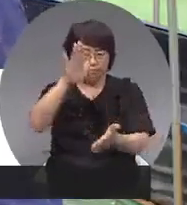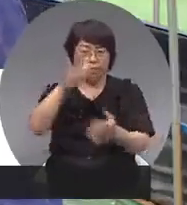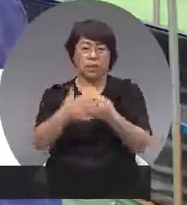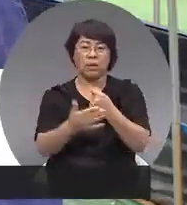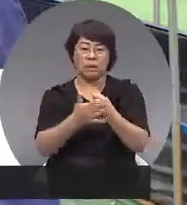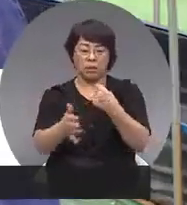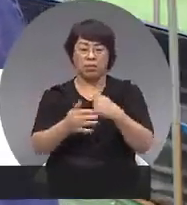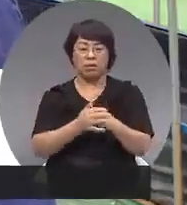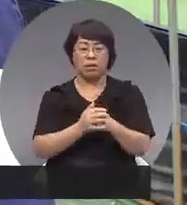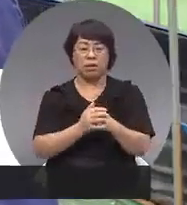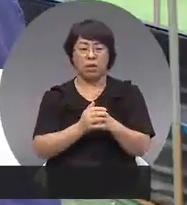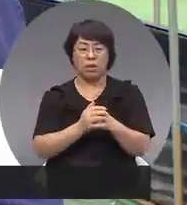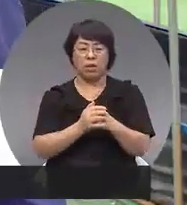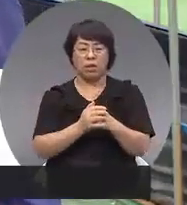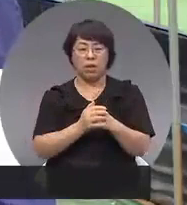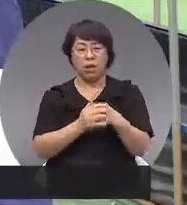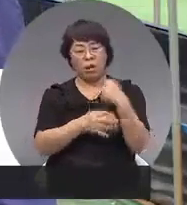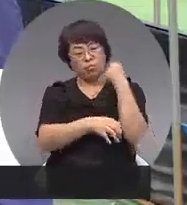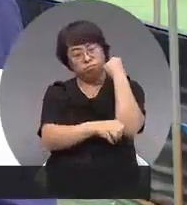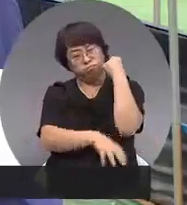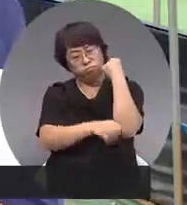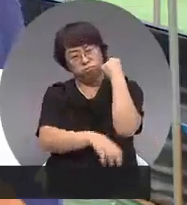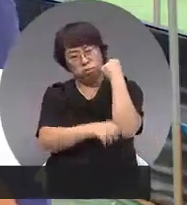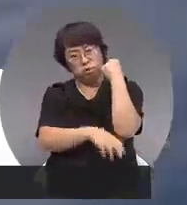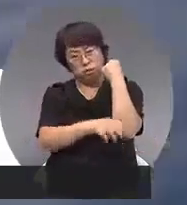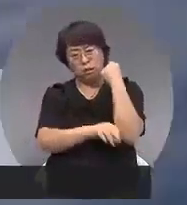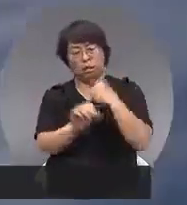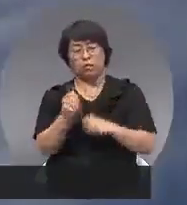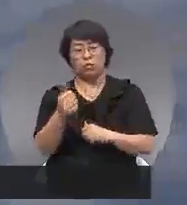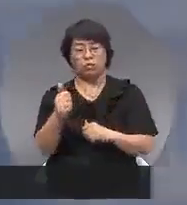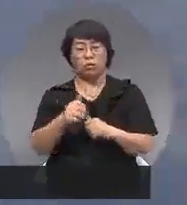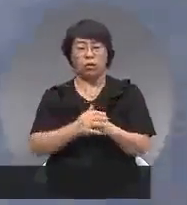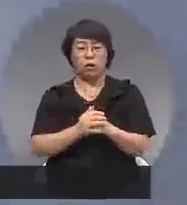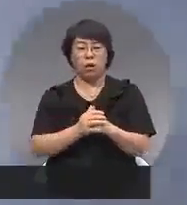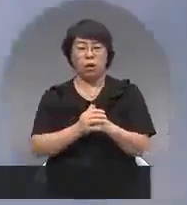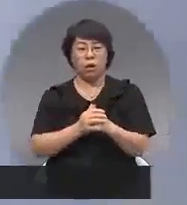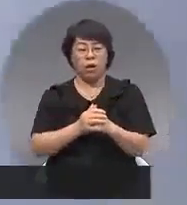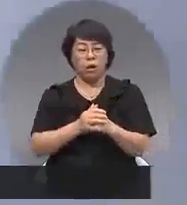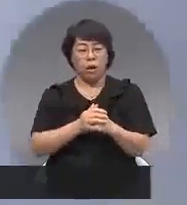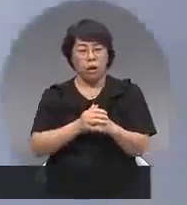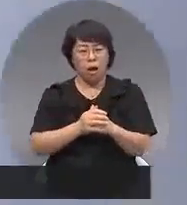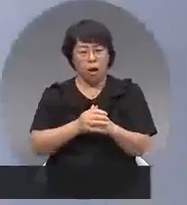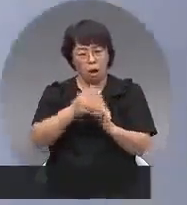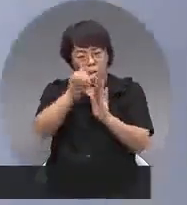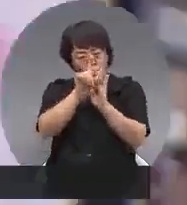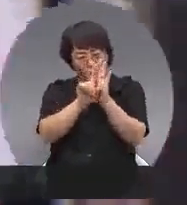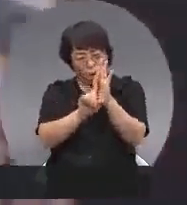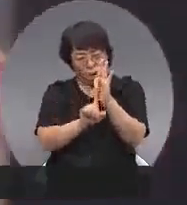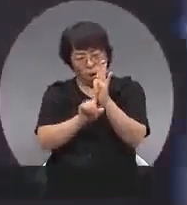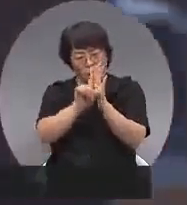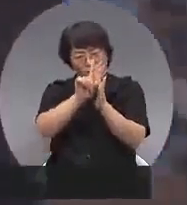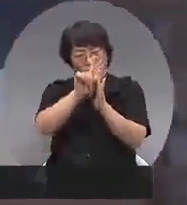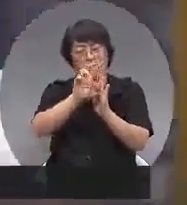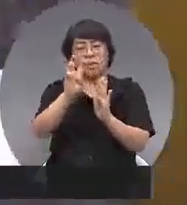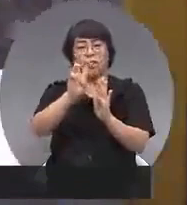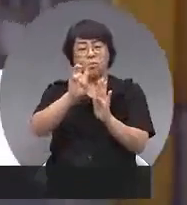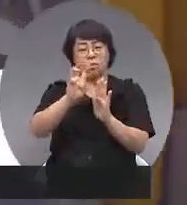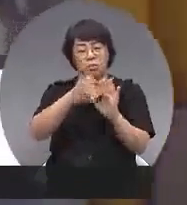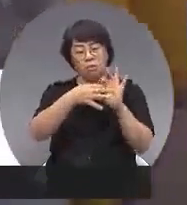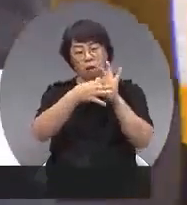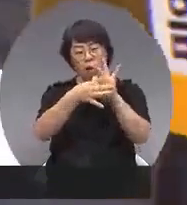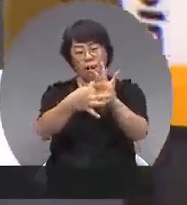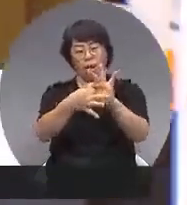뿌리가 어 거지 니 쌈 논다고 모르게 뭐 초복 또 안됐는데 기운이 연일 30도 중반까지 치솟는